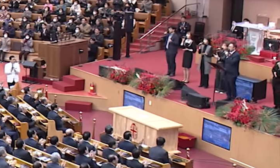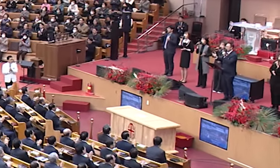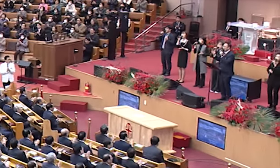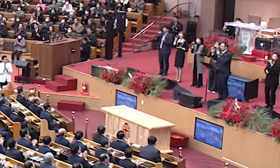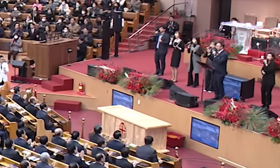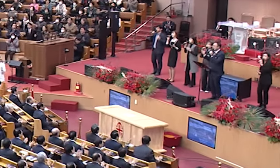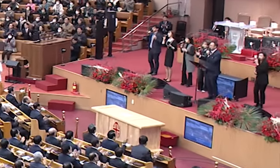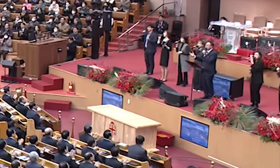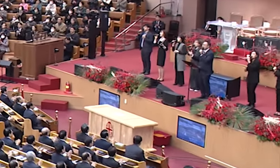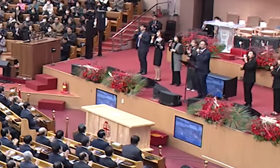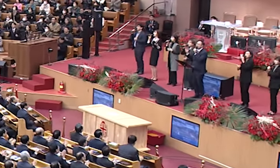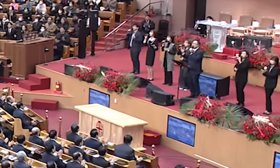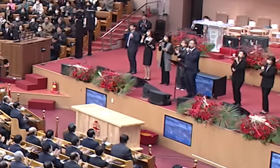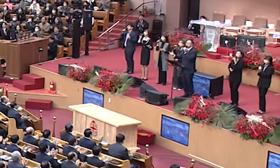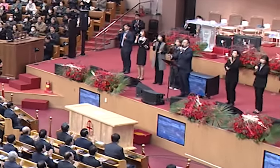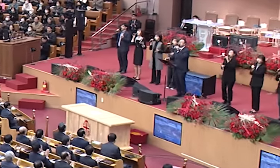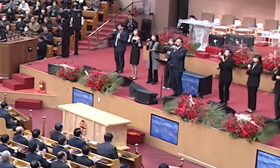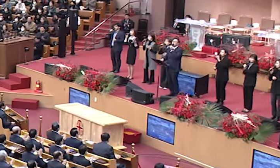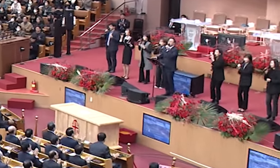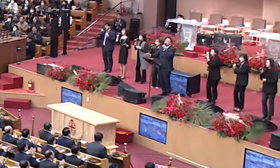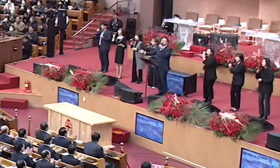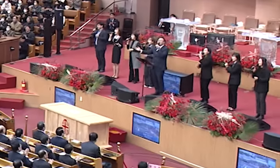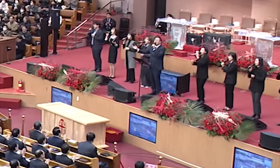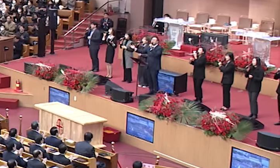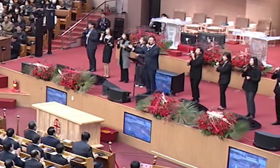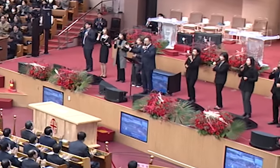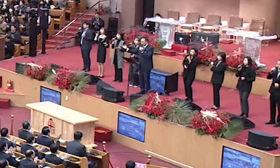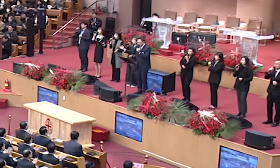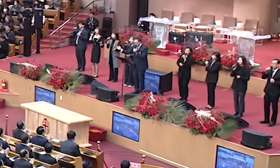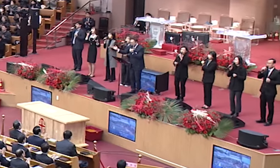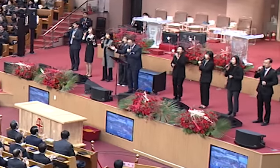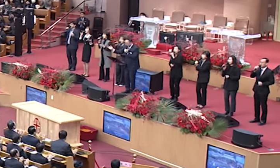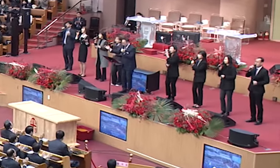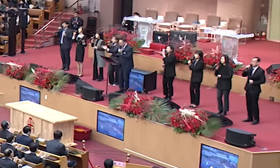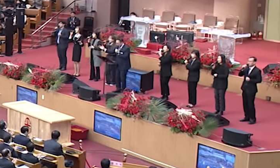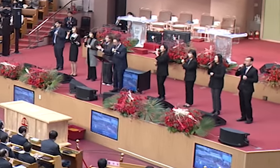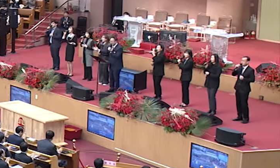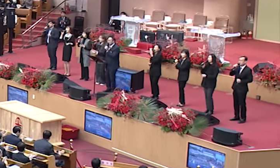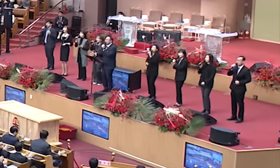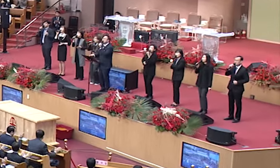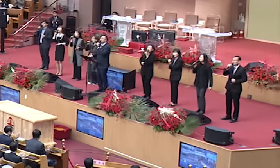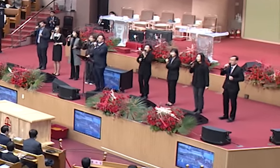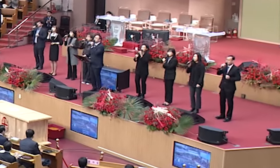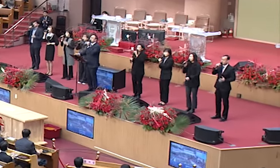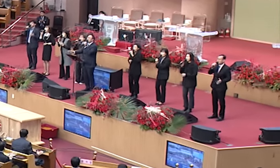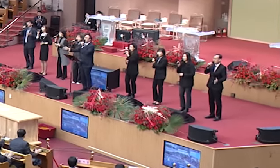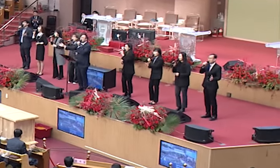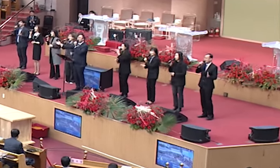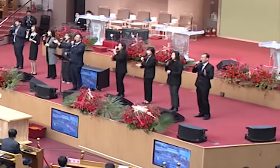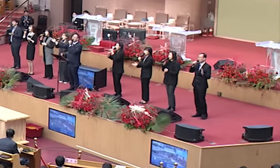보혈의 죄를 씻으면 전하게 되겠네.